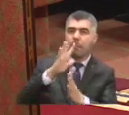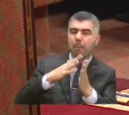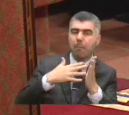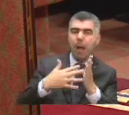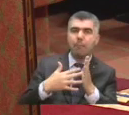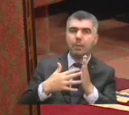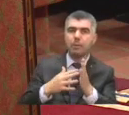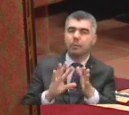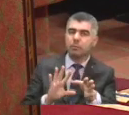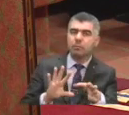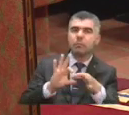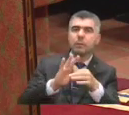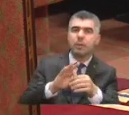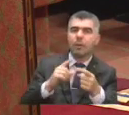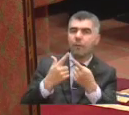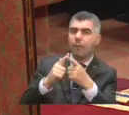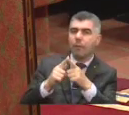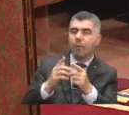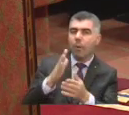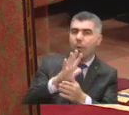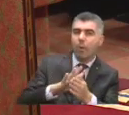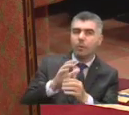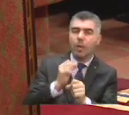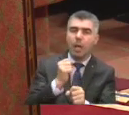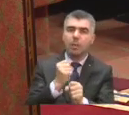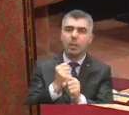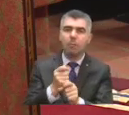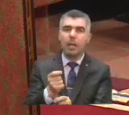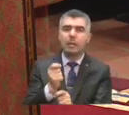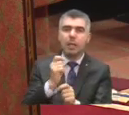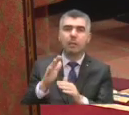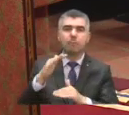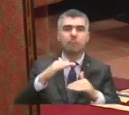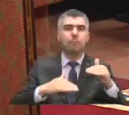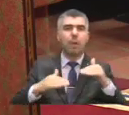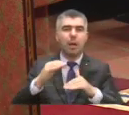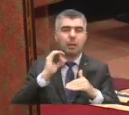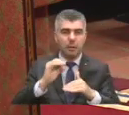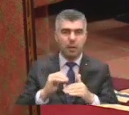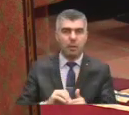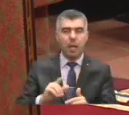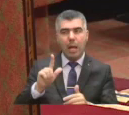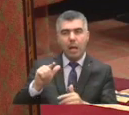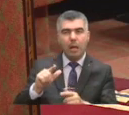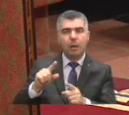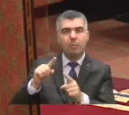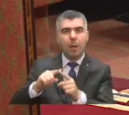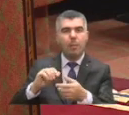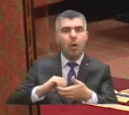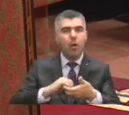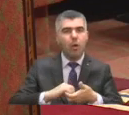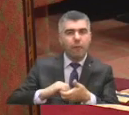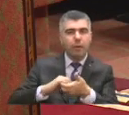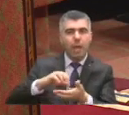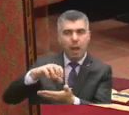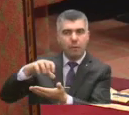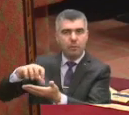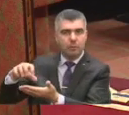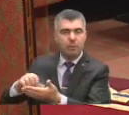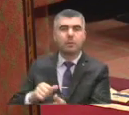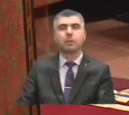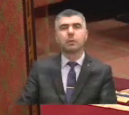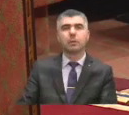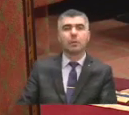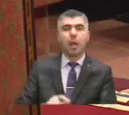مع مختلف مكونات المهنيين ديال قطاع الصيد البحري، وخاصة الغرف المهنية والكونفدراليات.